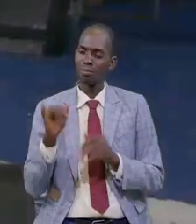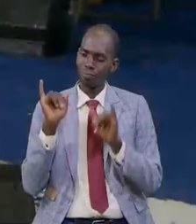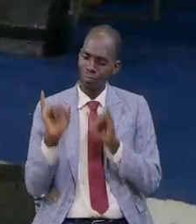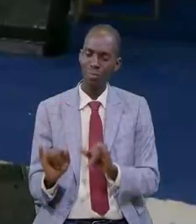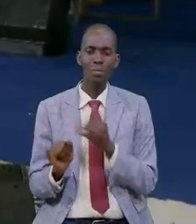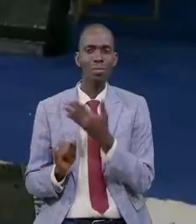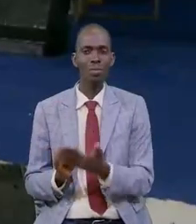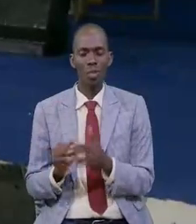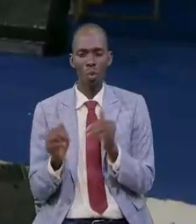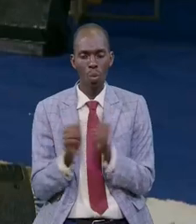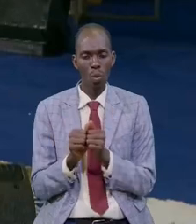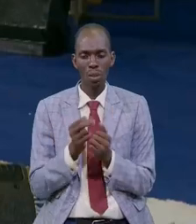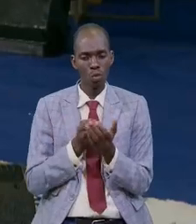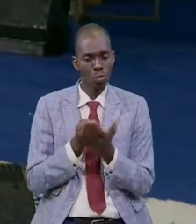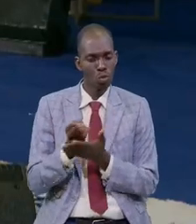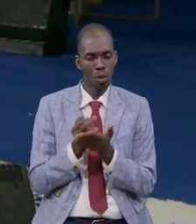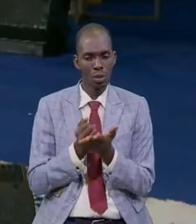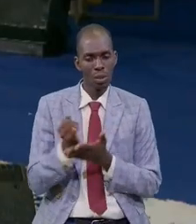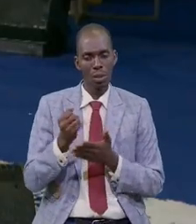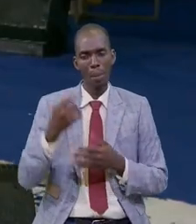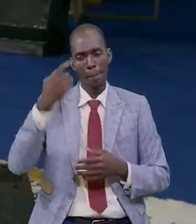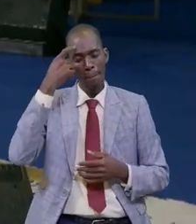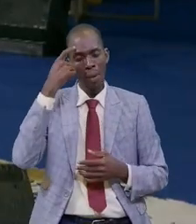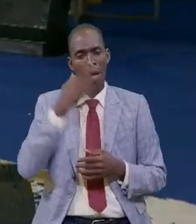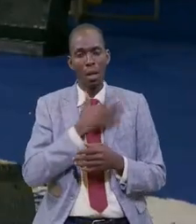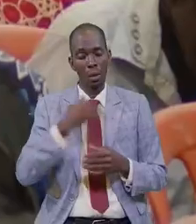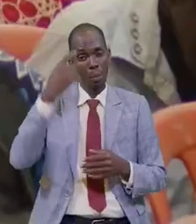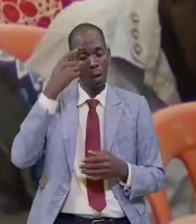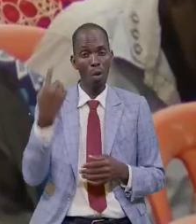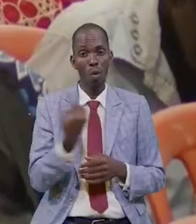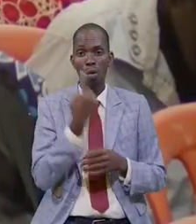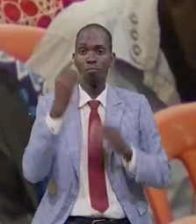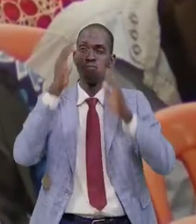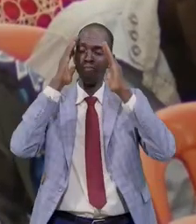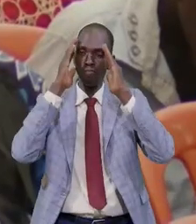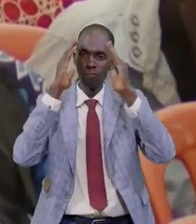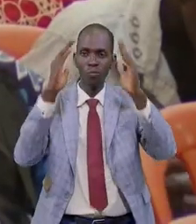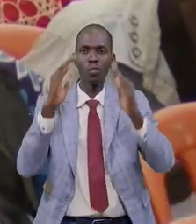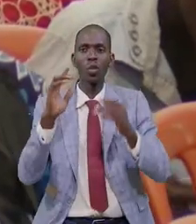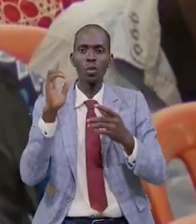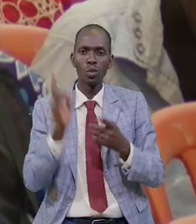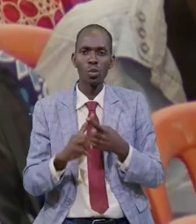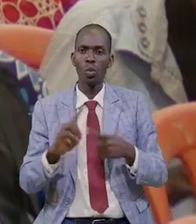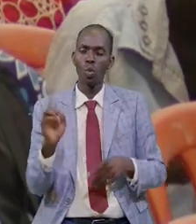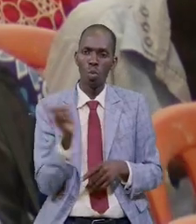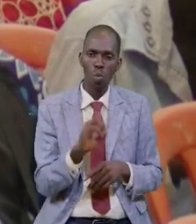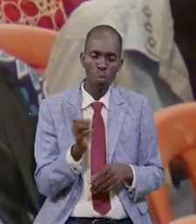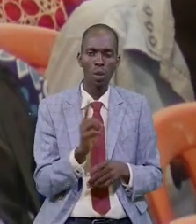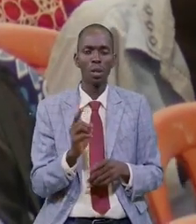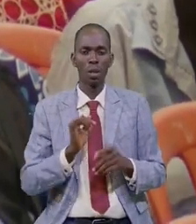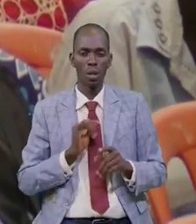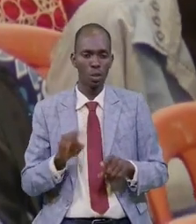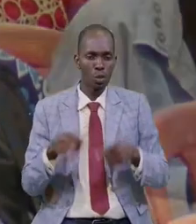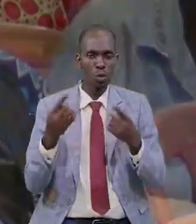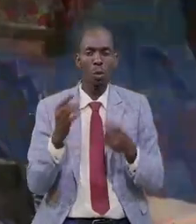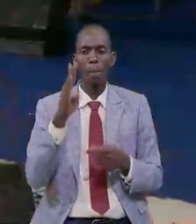garde sa pensée la pensée focalisée sur sur sa destination